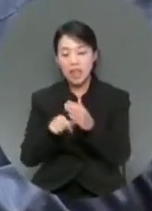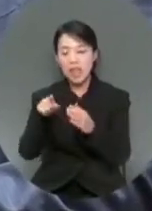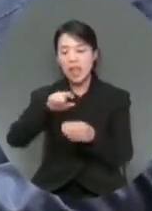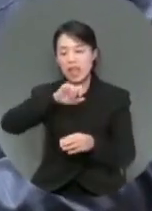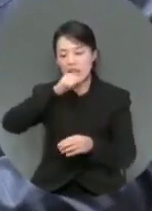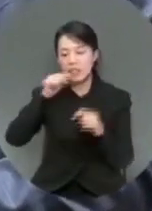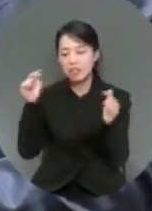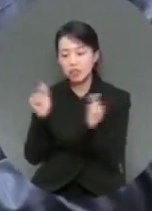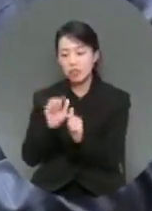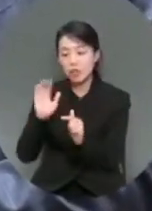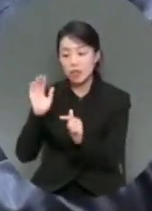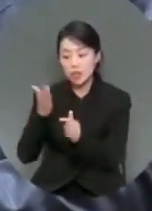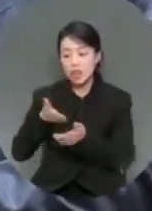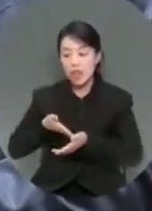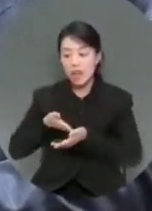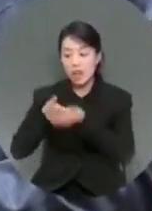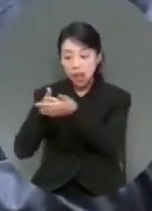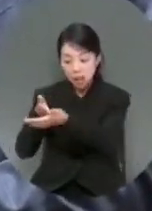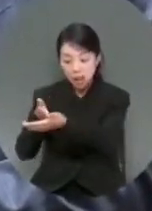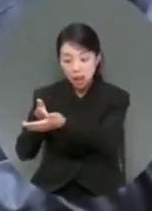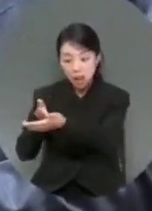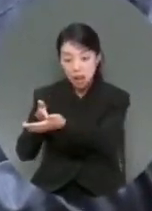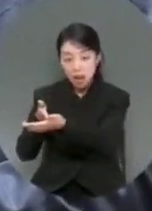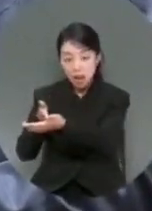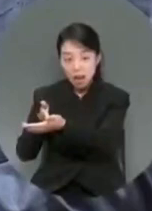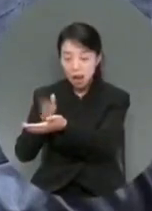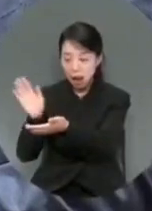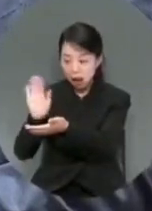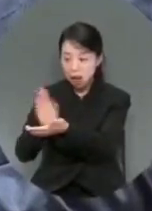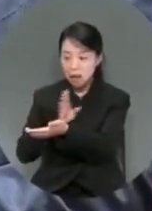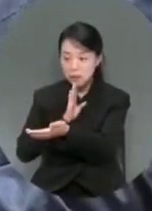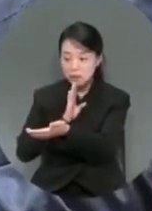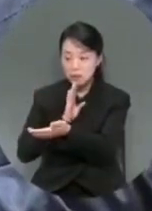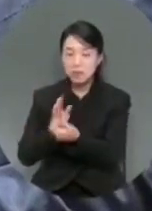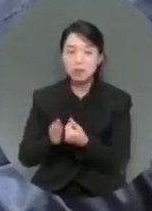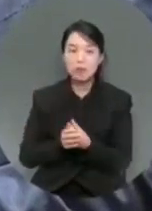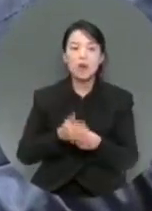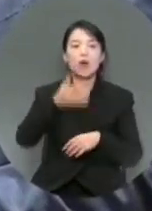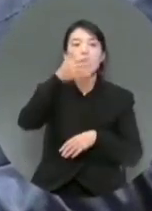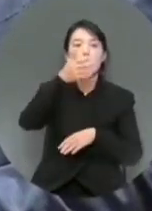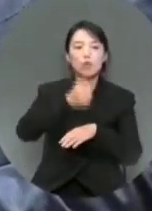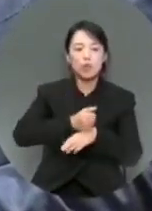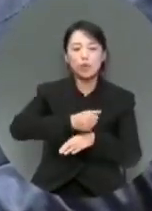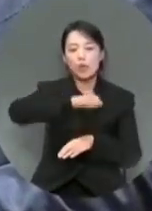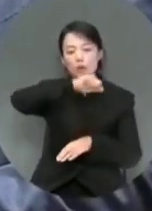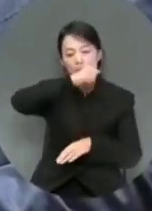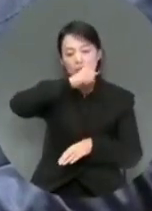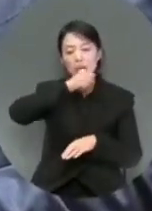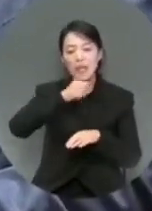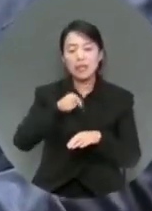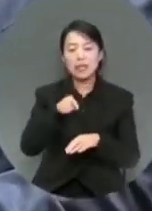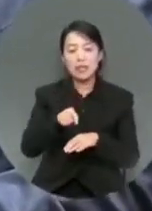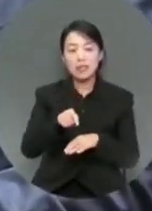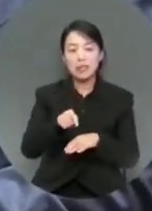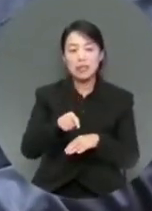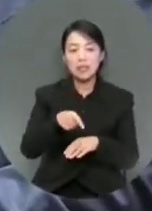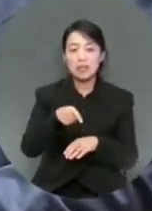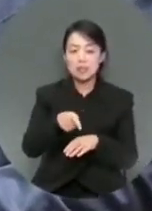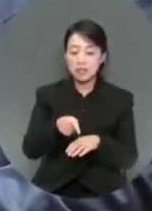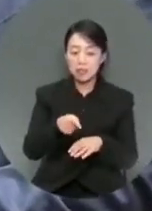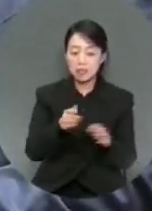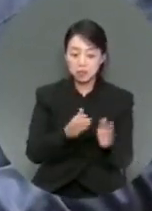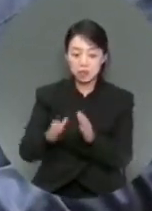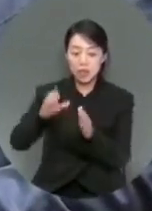때문에 아니, 조정해야 된다고 그 당시에 얘기했습니까? 얘기 최종, 안 했잖아요, 그죠? 최종 R&D 예산을 국회에 가져오는 그 예산을 확정할 때는 제가 참석을